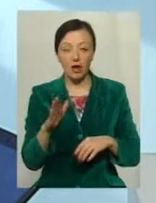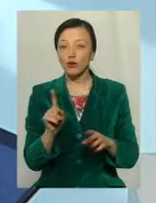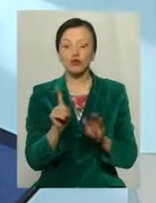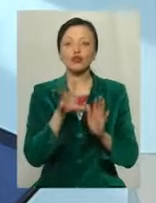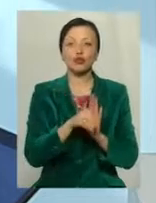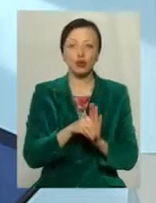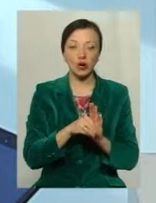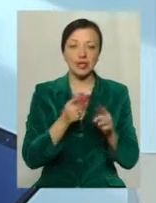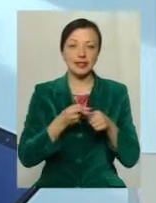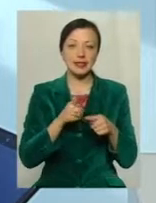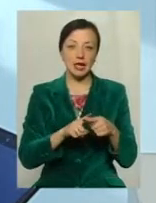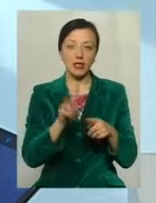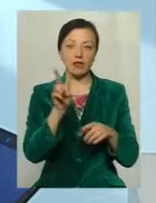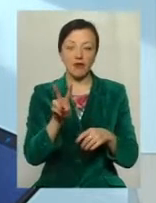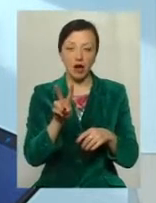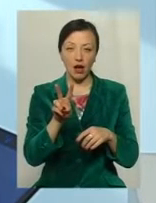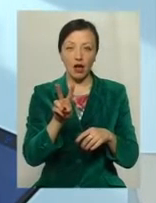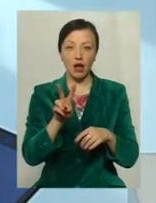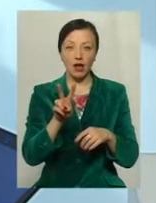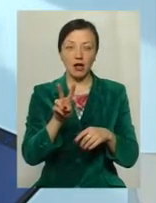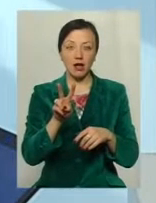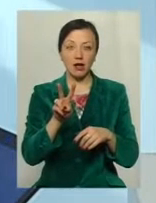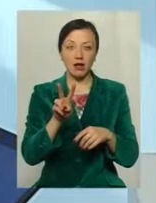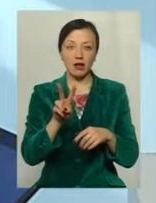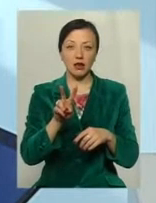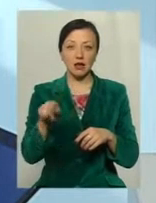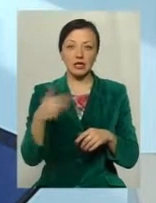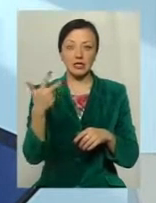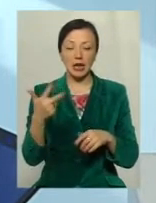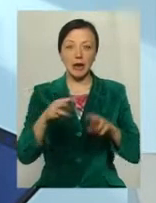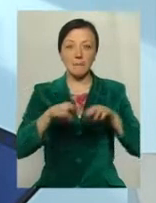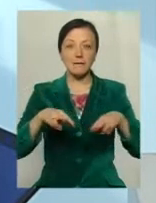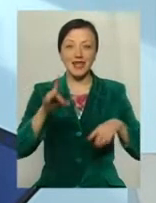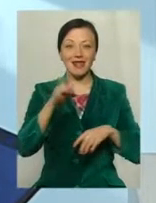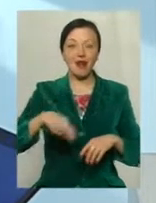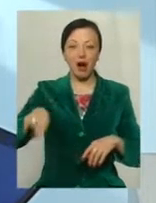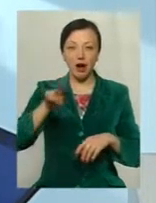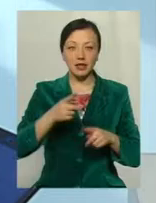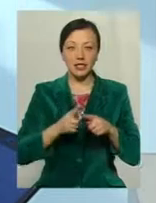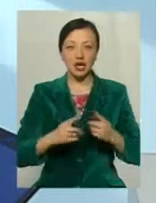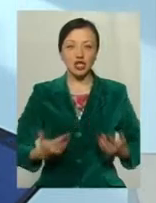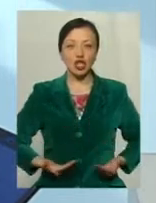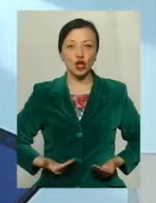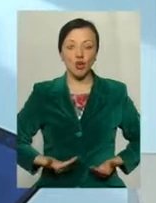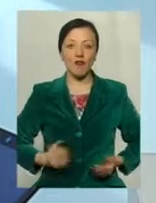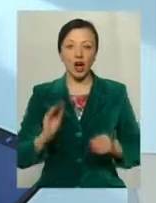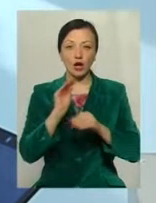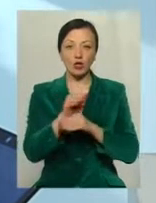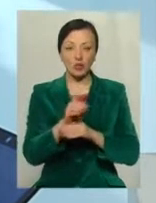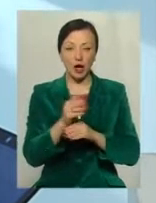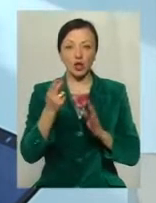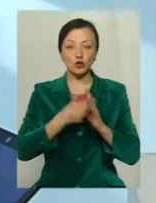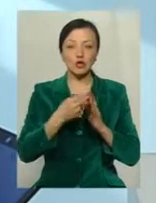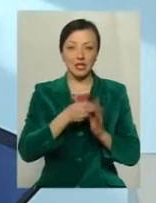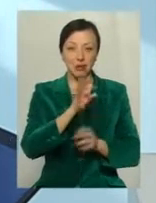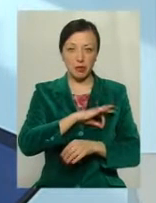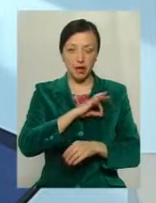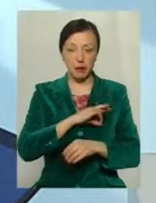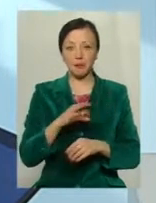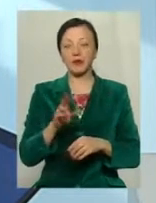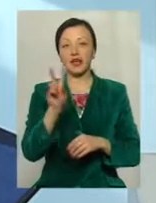почну, бюджет неможливо, передачі без цифр. Загальний бюджет, обласний бюджет складає 6 мільярдів